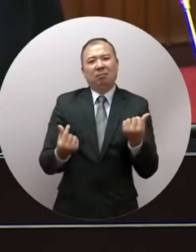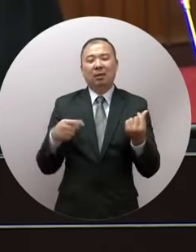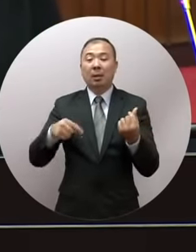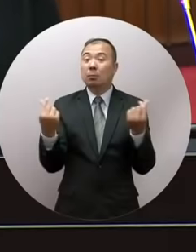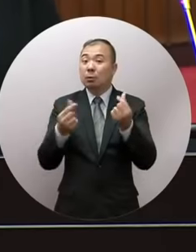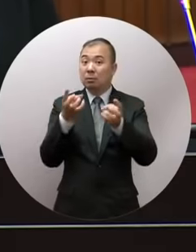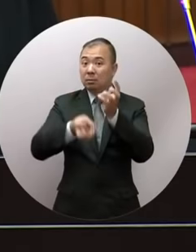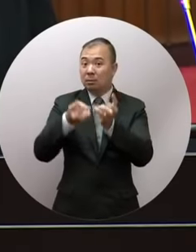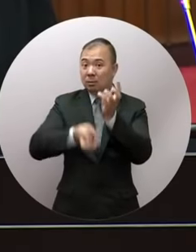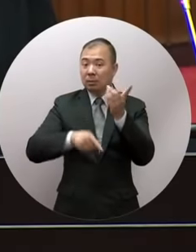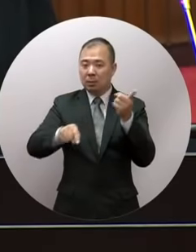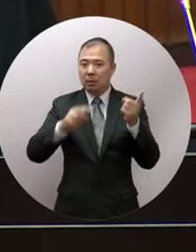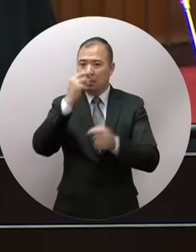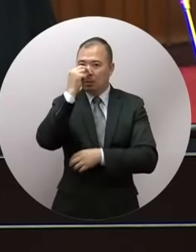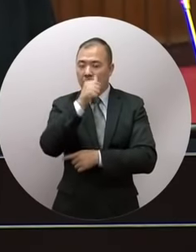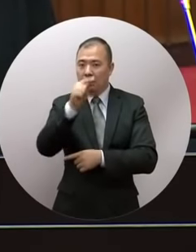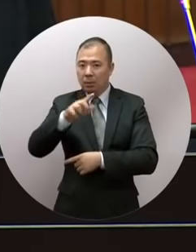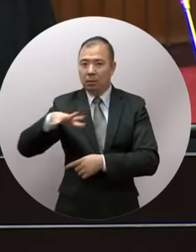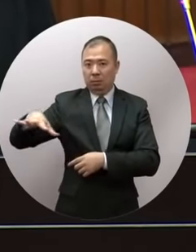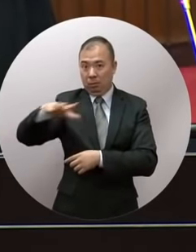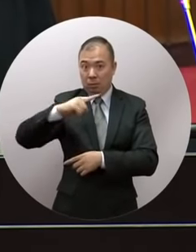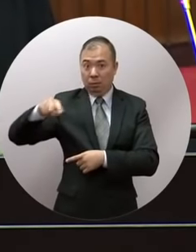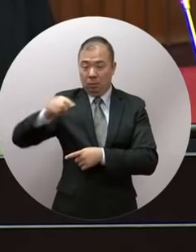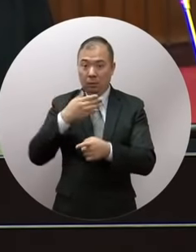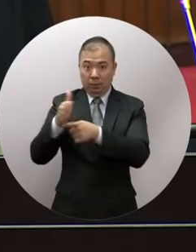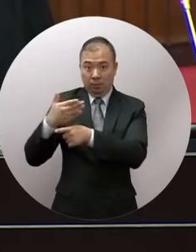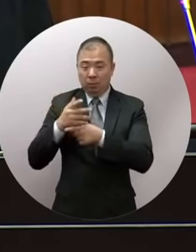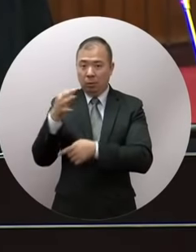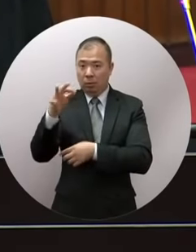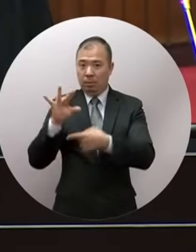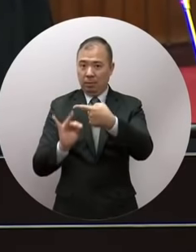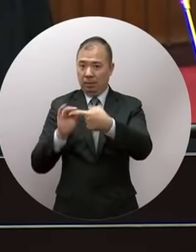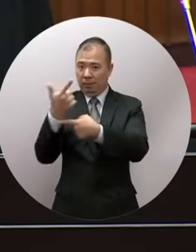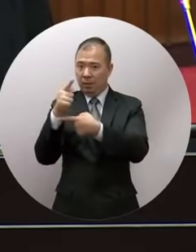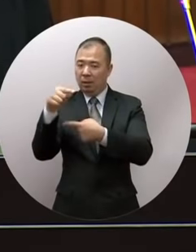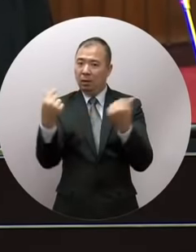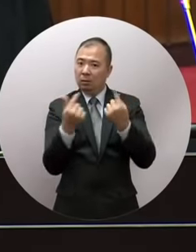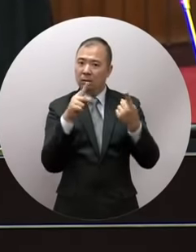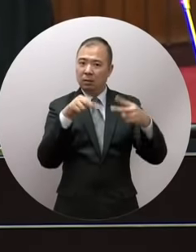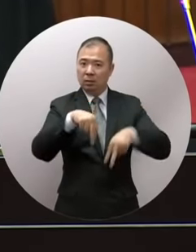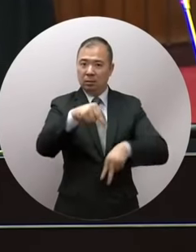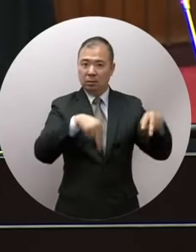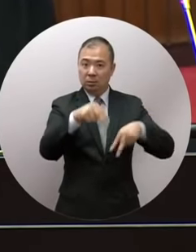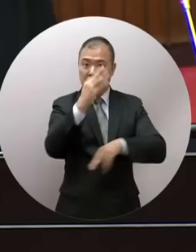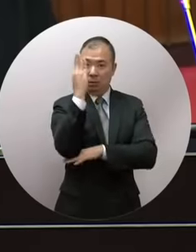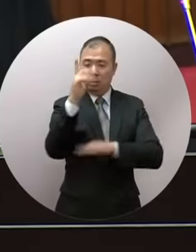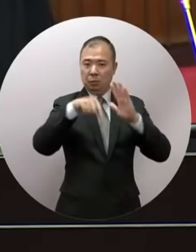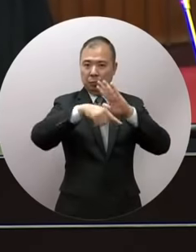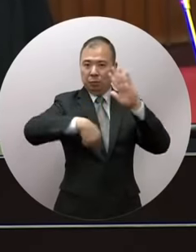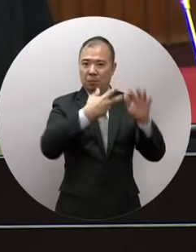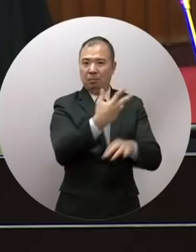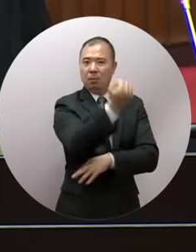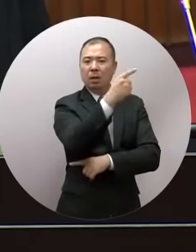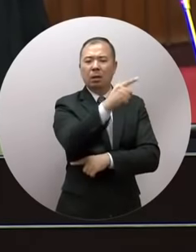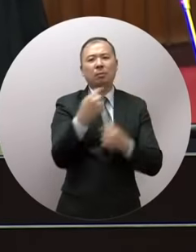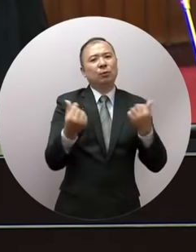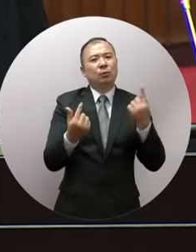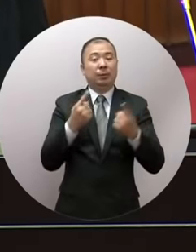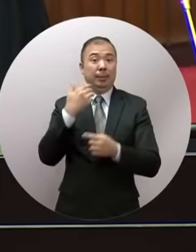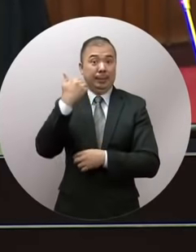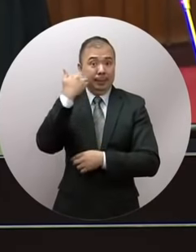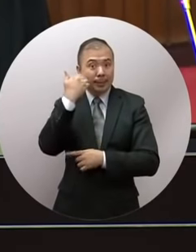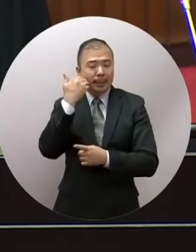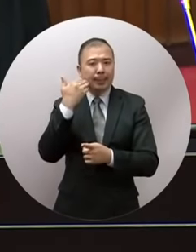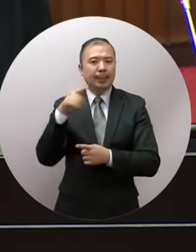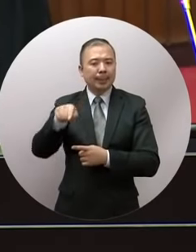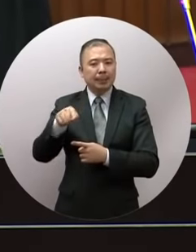有一个特别的统筹分配款的6%。好像是行政院捏在手上，好像乡人对我较好，还是讲我对我想要互乡